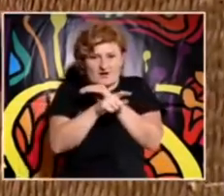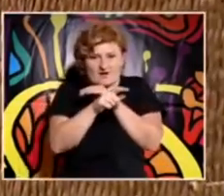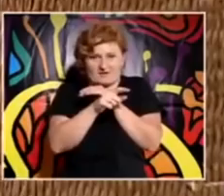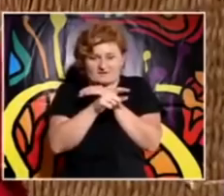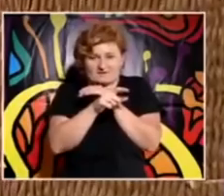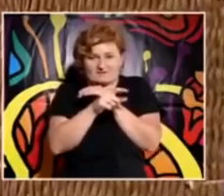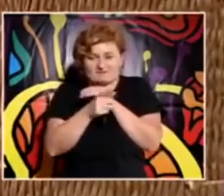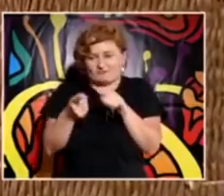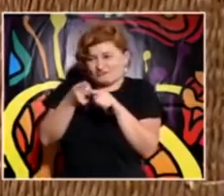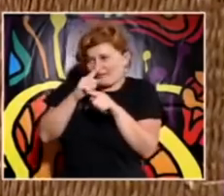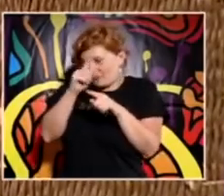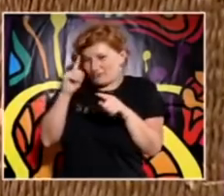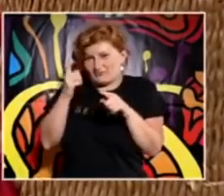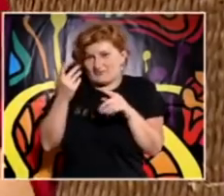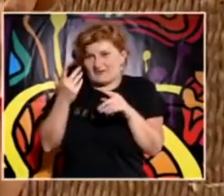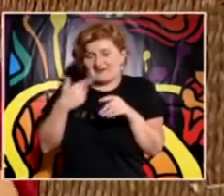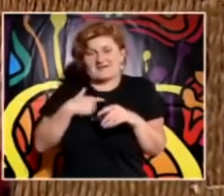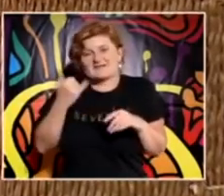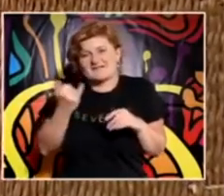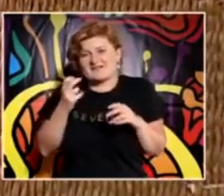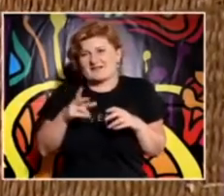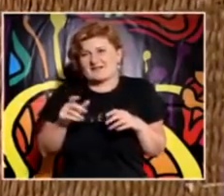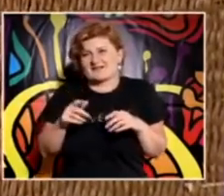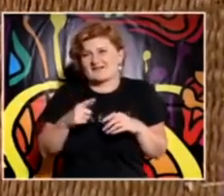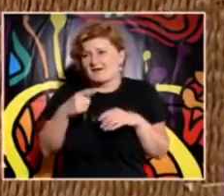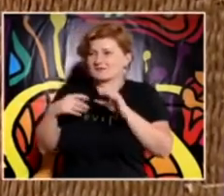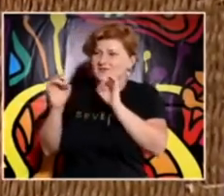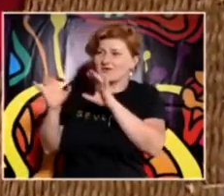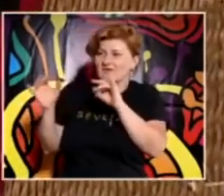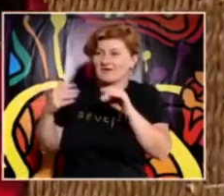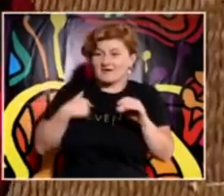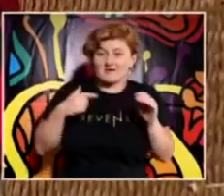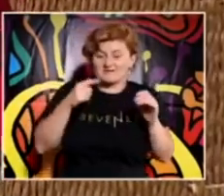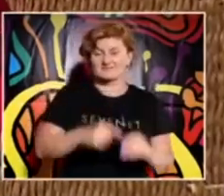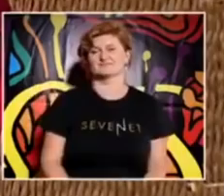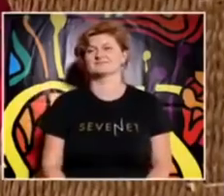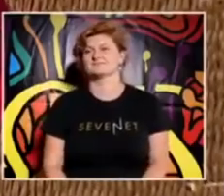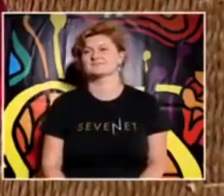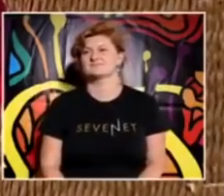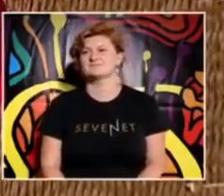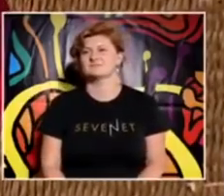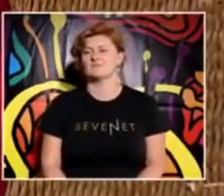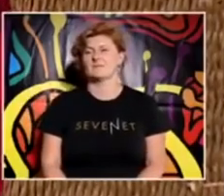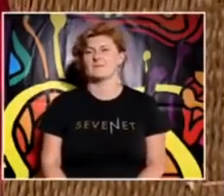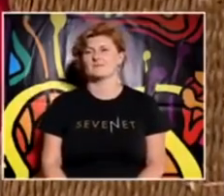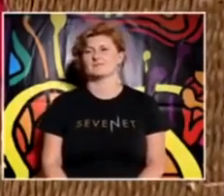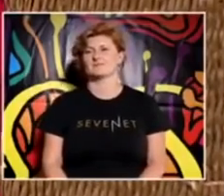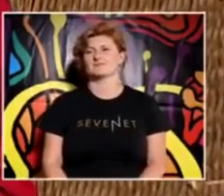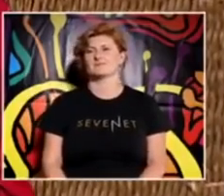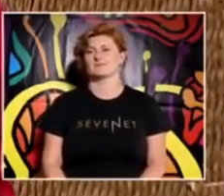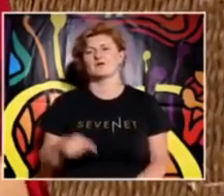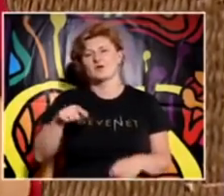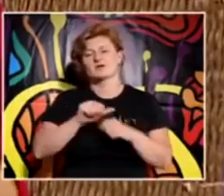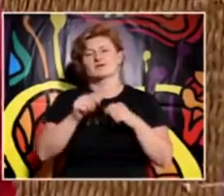bo nie wiem, zawsze to tak jest. Zostawcie mnie, nie po to wyjechałam sama, żeby teraz siedzieć w tłumie. W tym jest też cudowne,